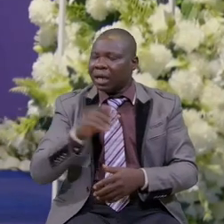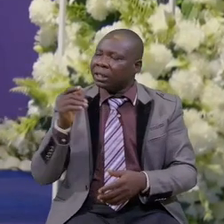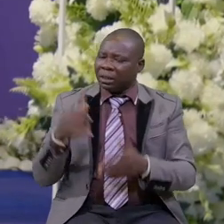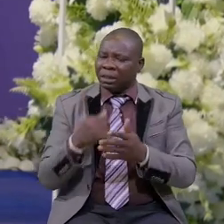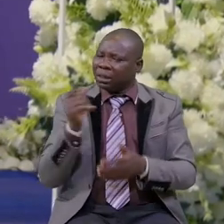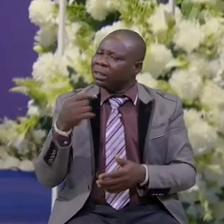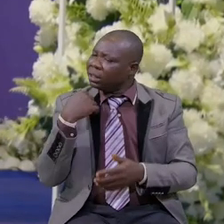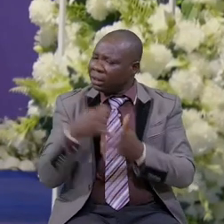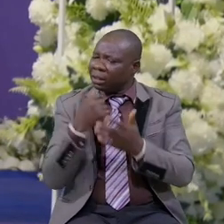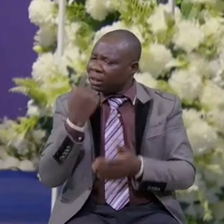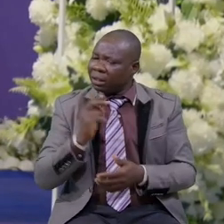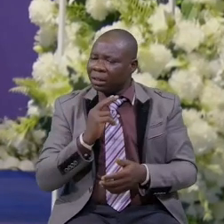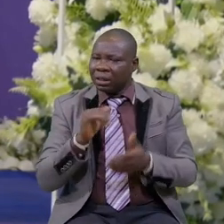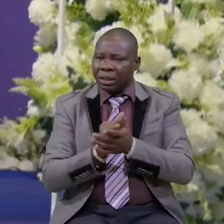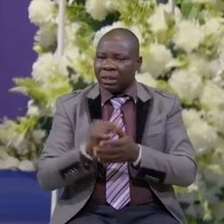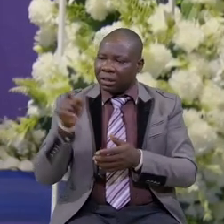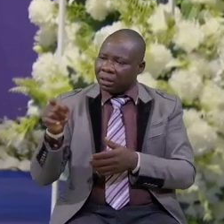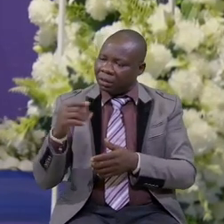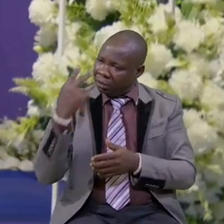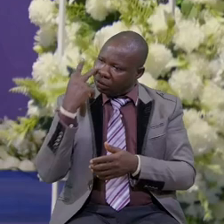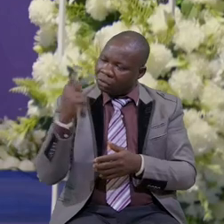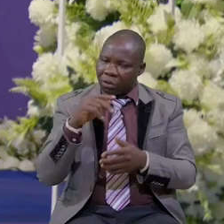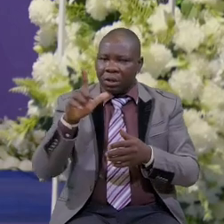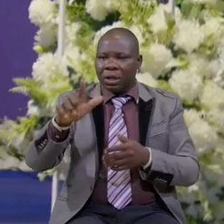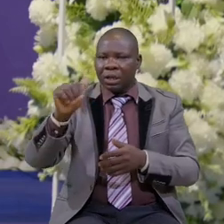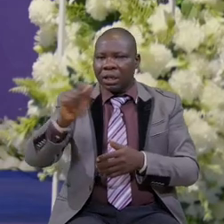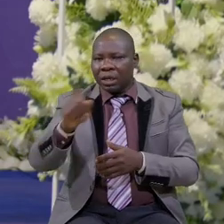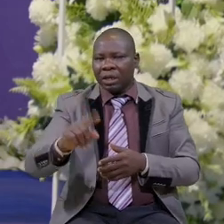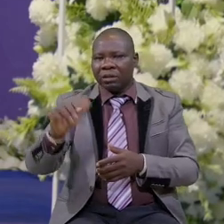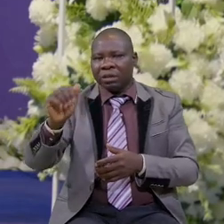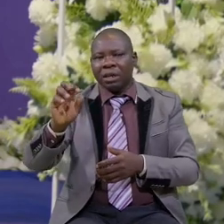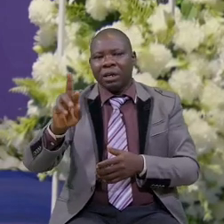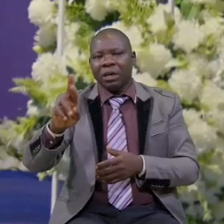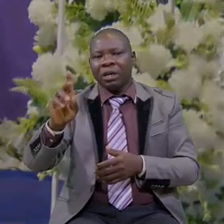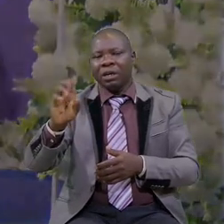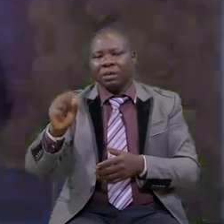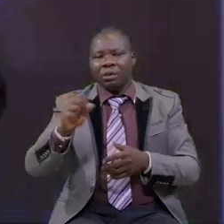et il vit de loin Abraham et Lazare dans le sein d'Abraham.